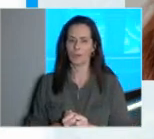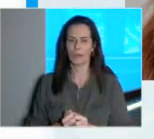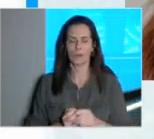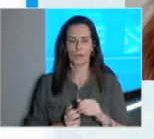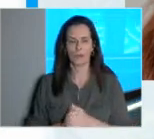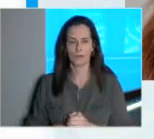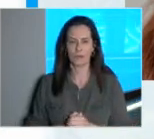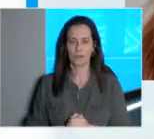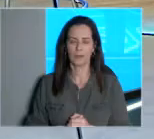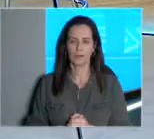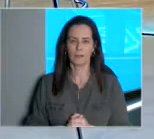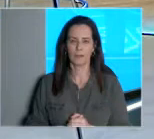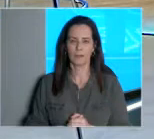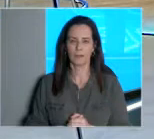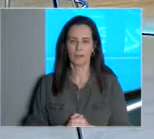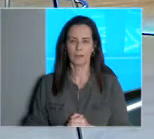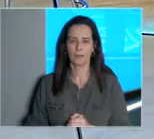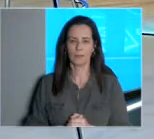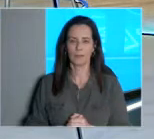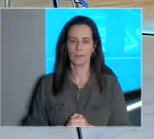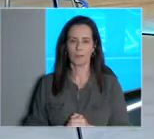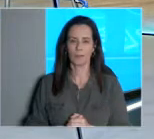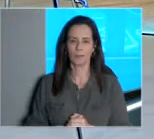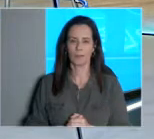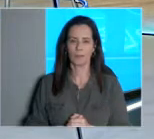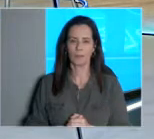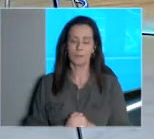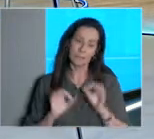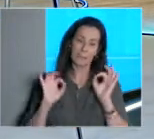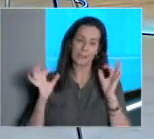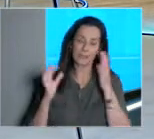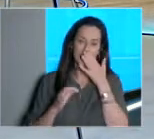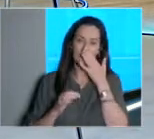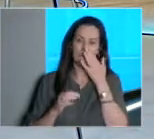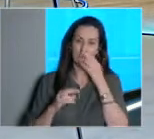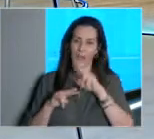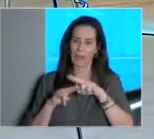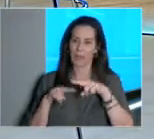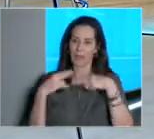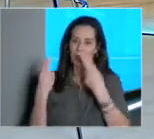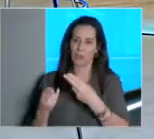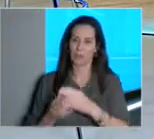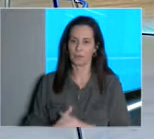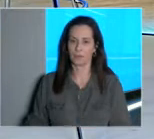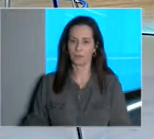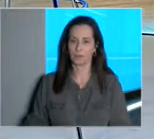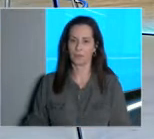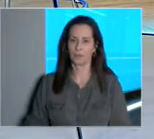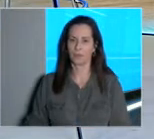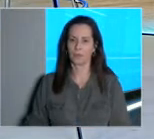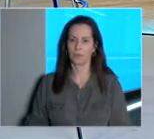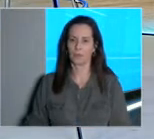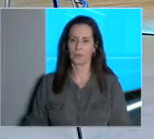מחוץ לפריים, קינלי. כן. טוב, בסדר. שרון, אנחנו תכף נחזור אליך עוד כמה